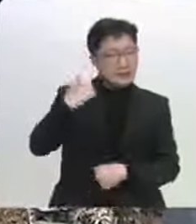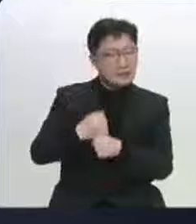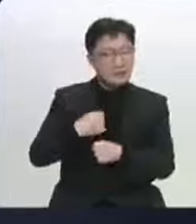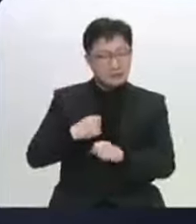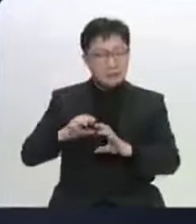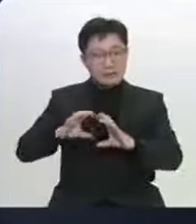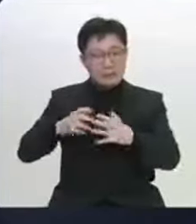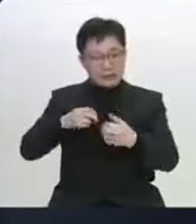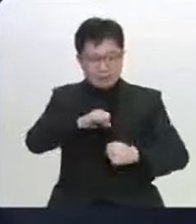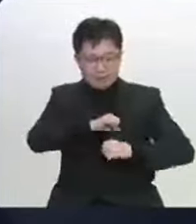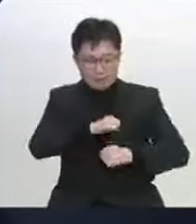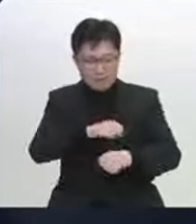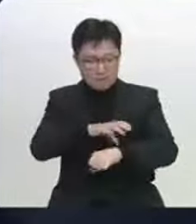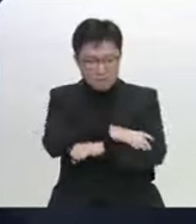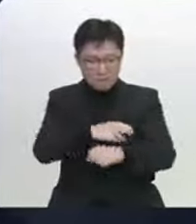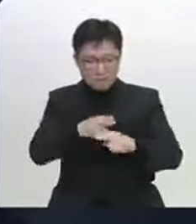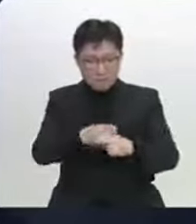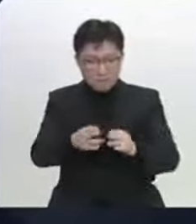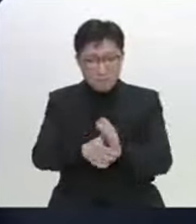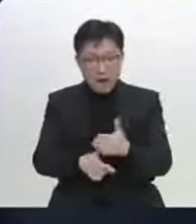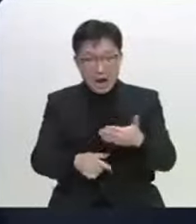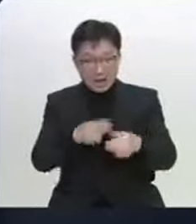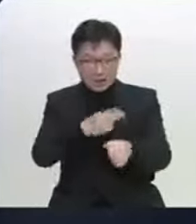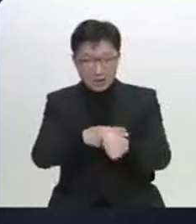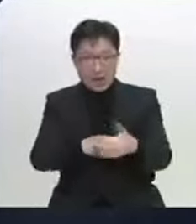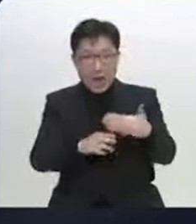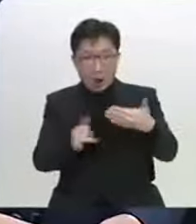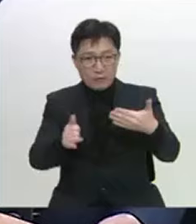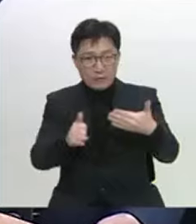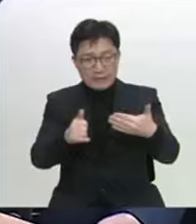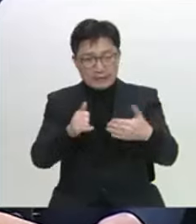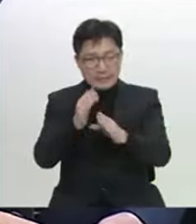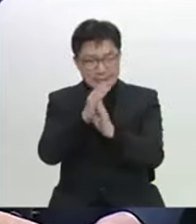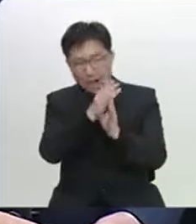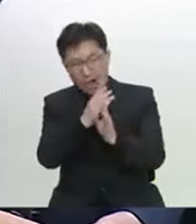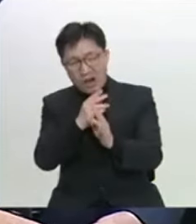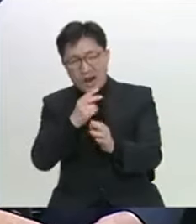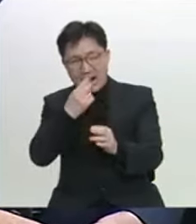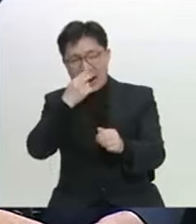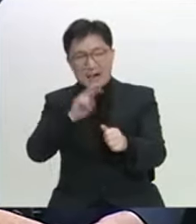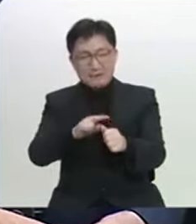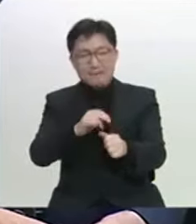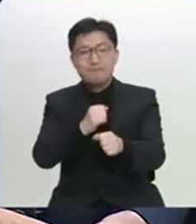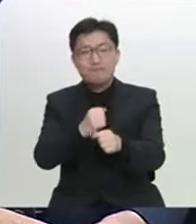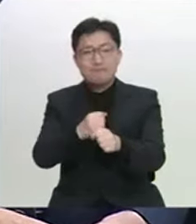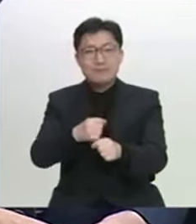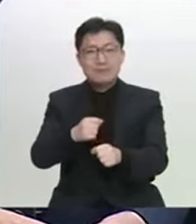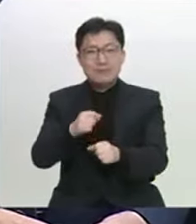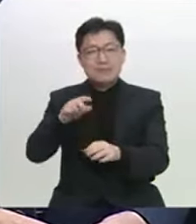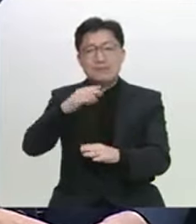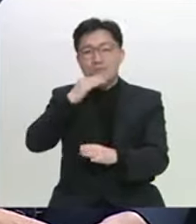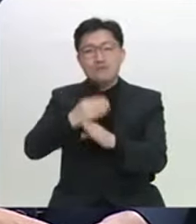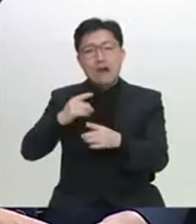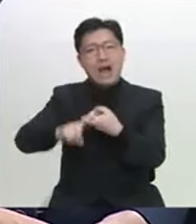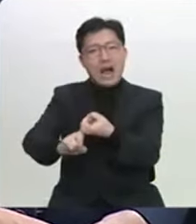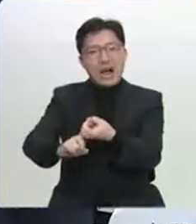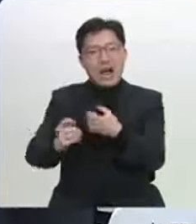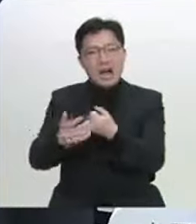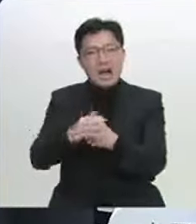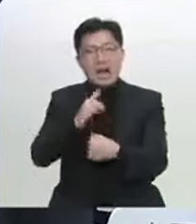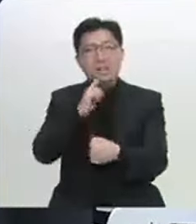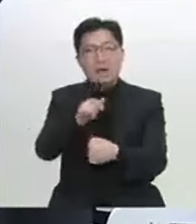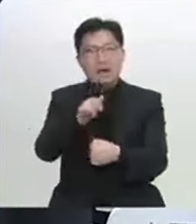정권이 군산 제1고 교사 9명에게 간첩이란 딱지를 붙인 오송회 사건. 다섯이 소나무 아래 모여